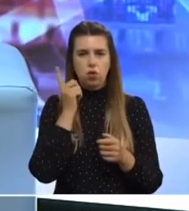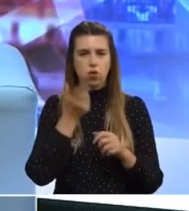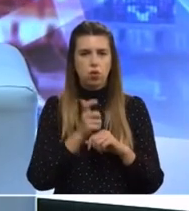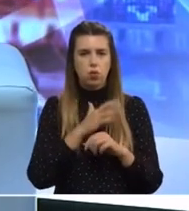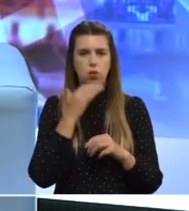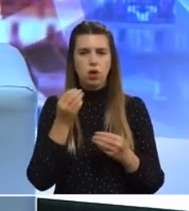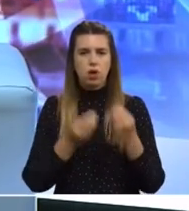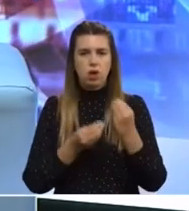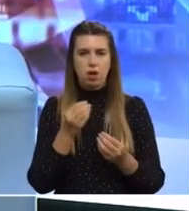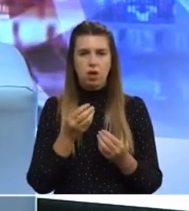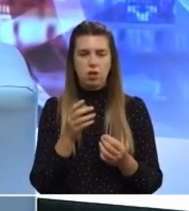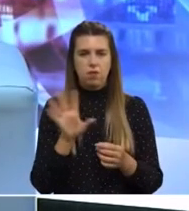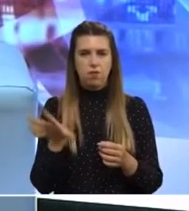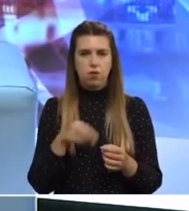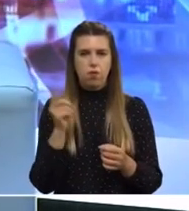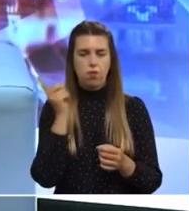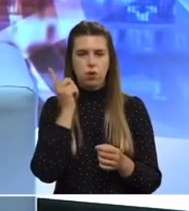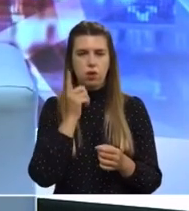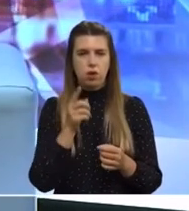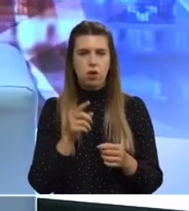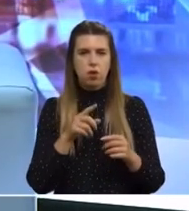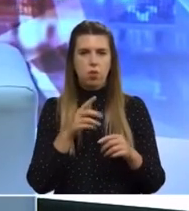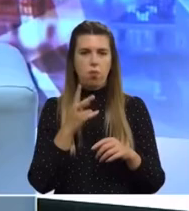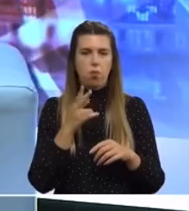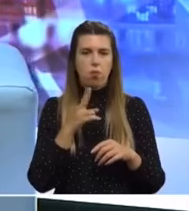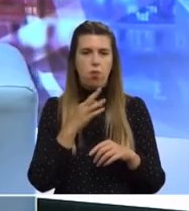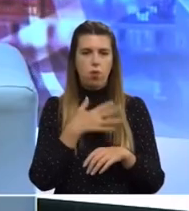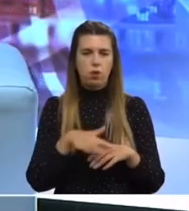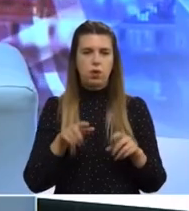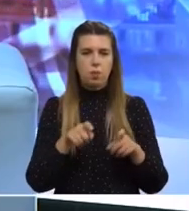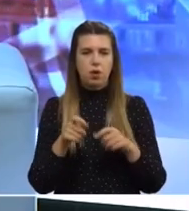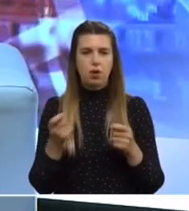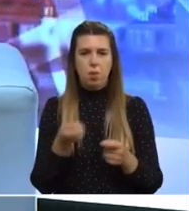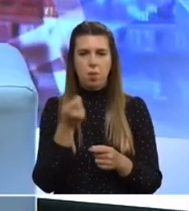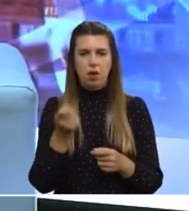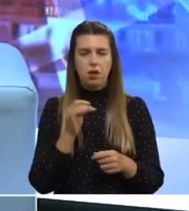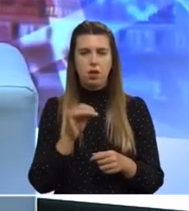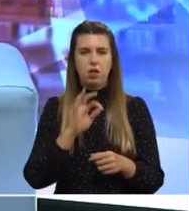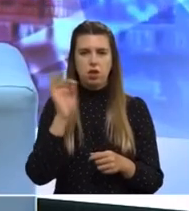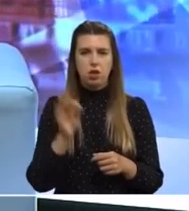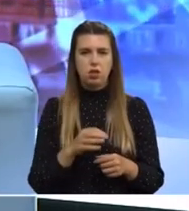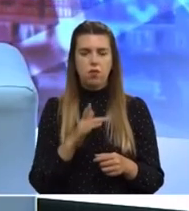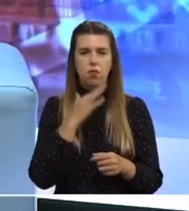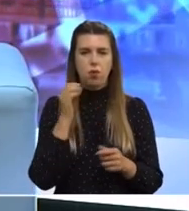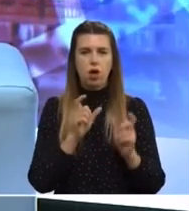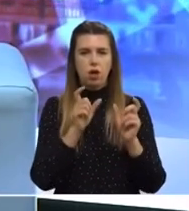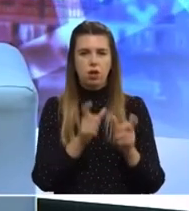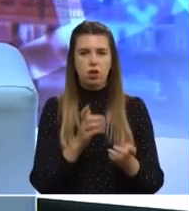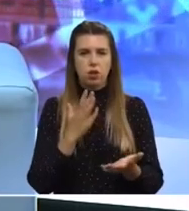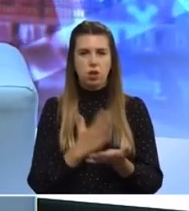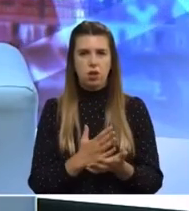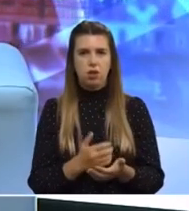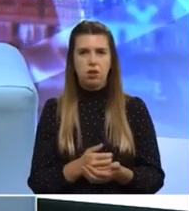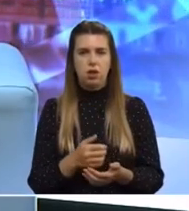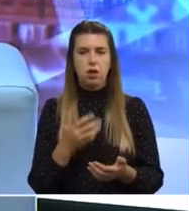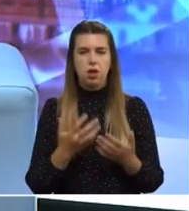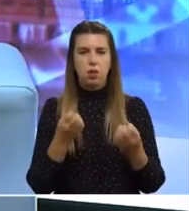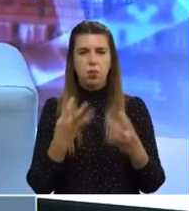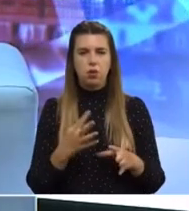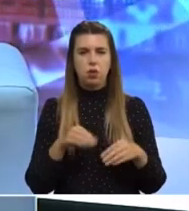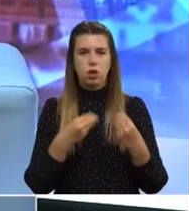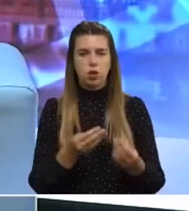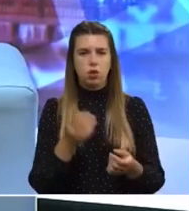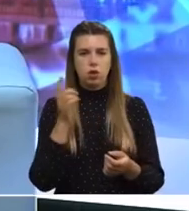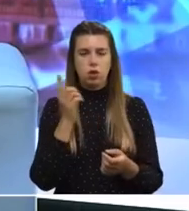гаджетные, да, они играют в игры, они не бегают по улицам и часто и во многом их ограничивают. Либо